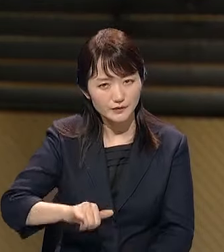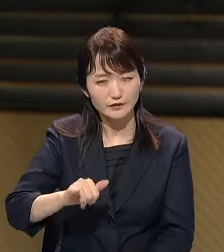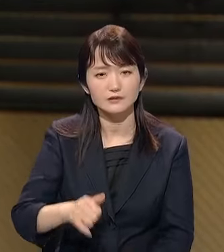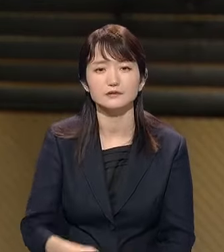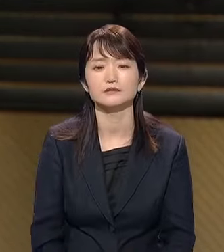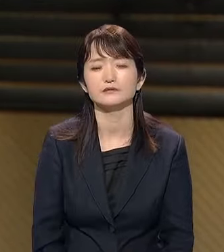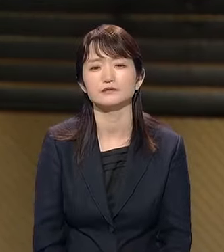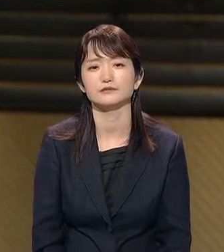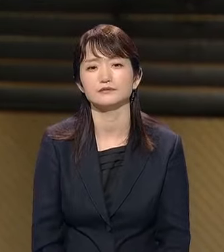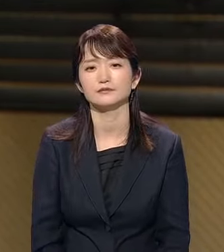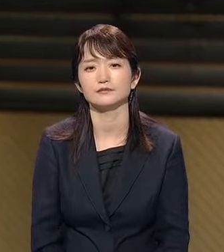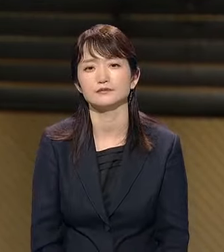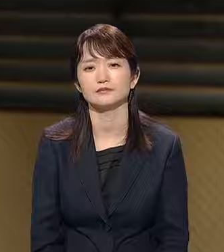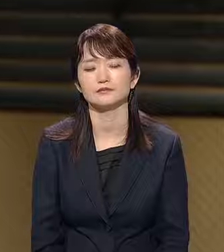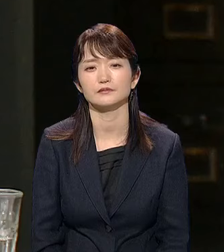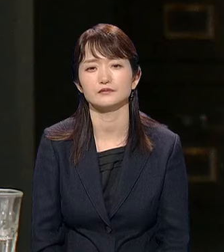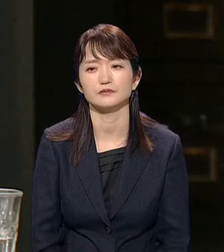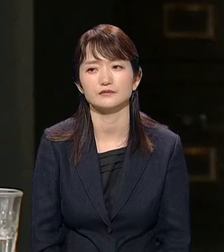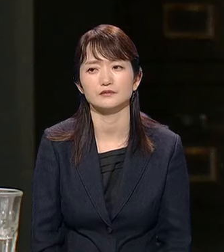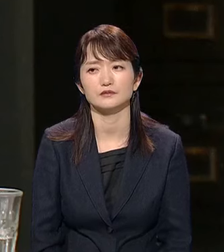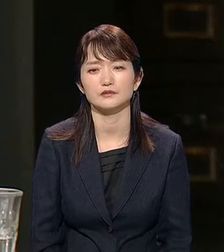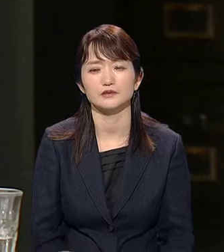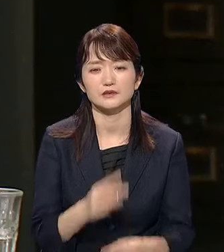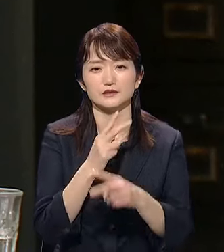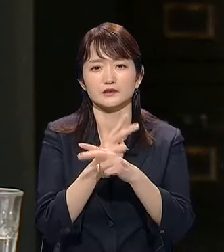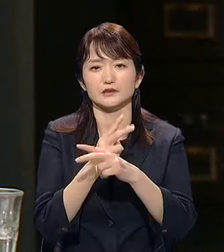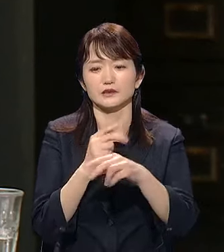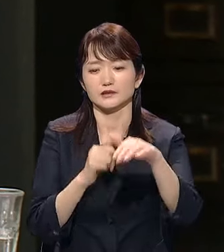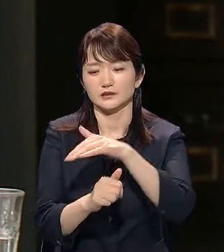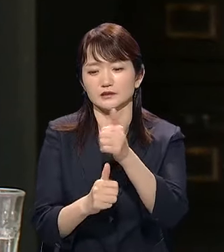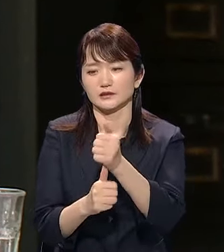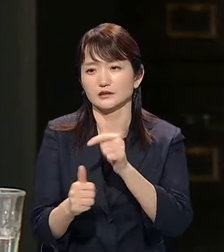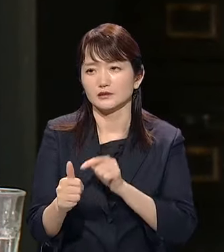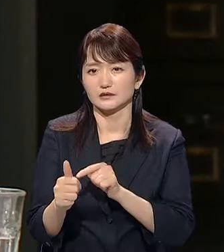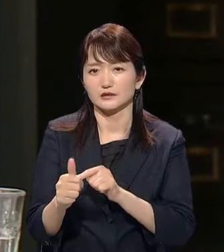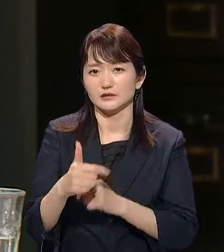상황입니다. 자, 지금 이 쇼핑몰 부대표를